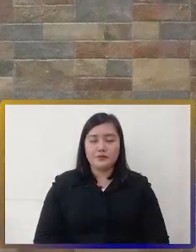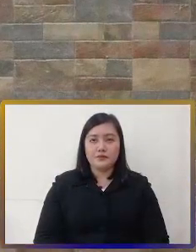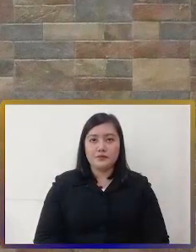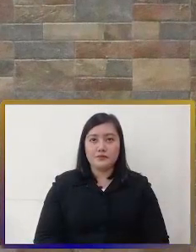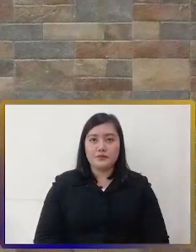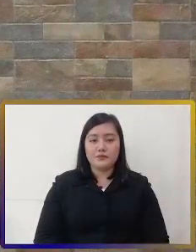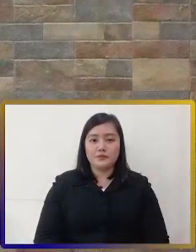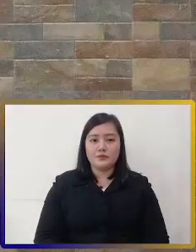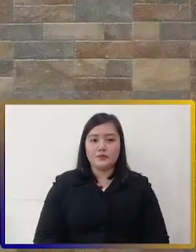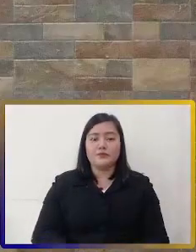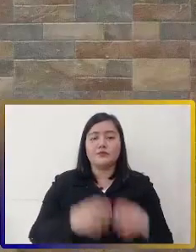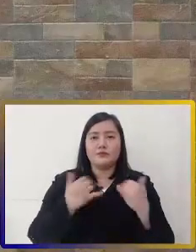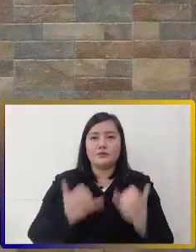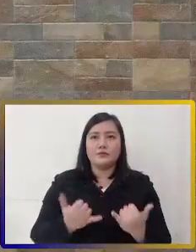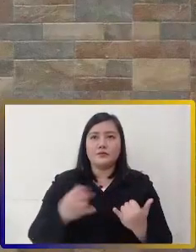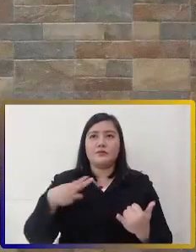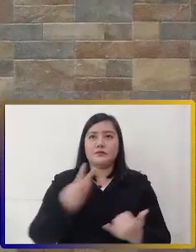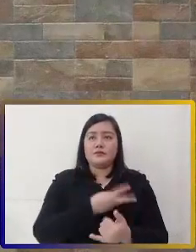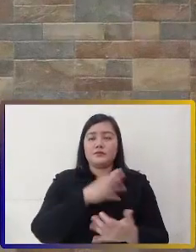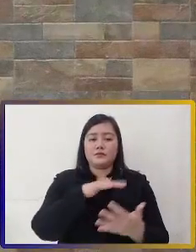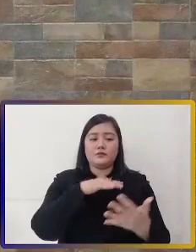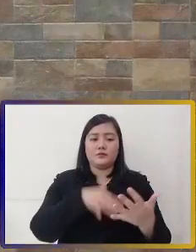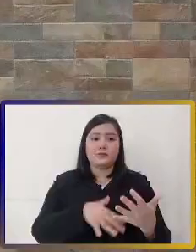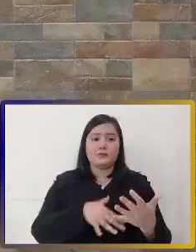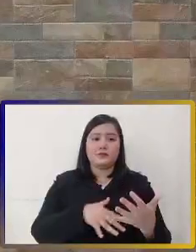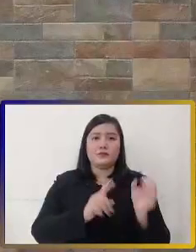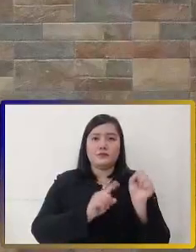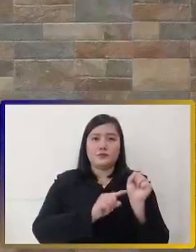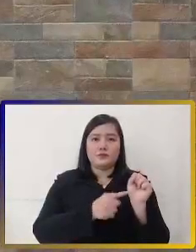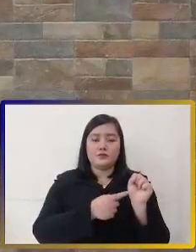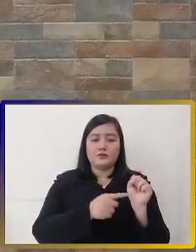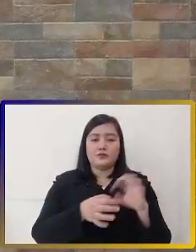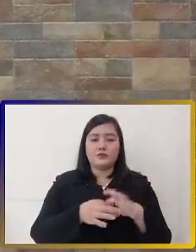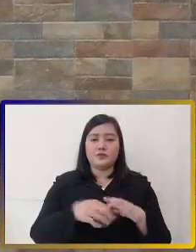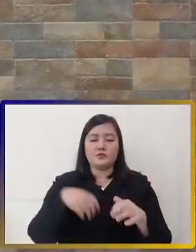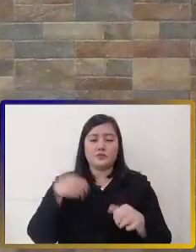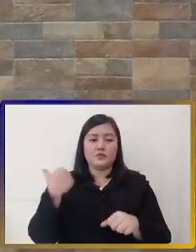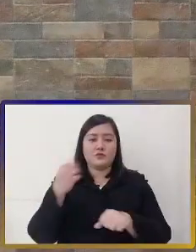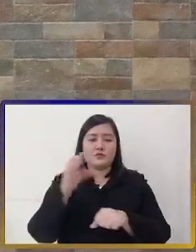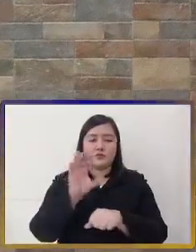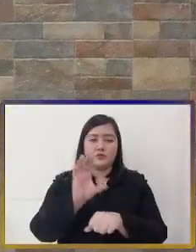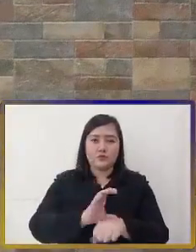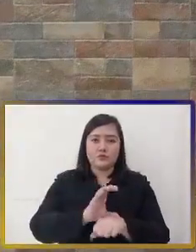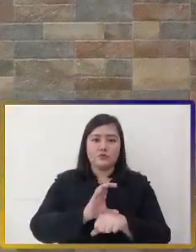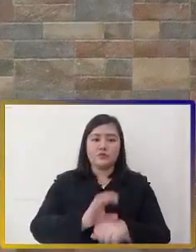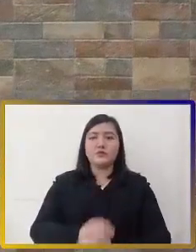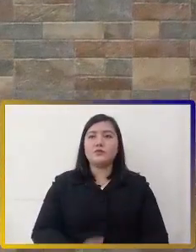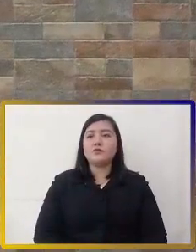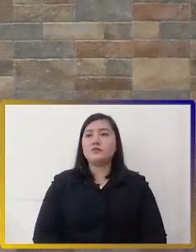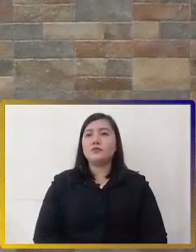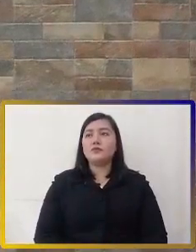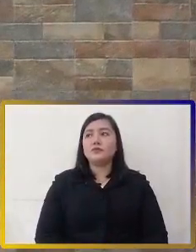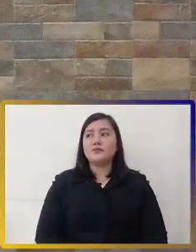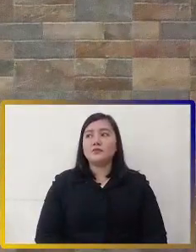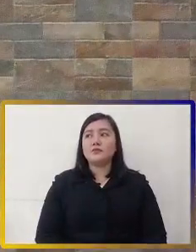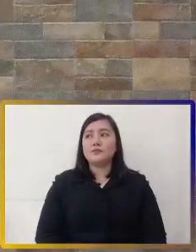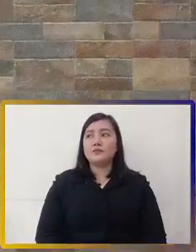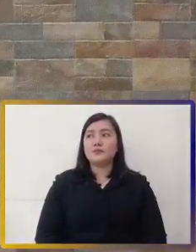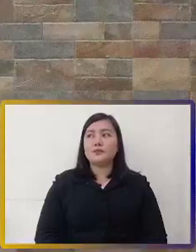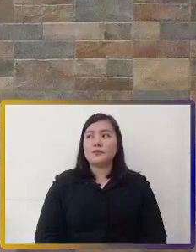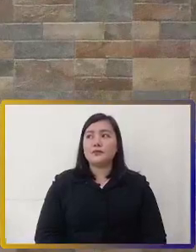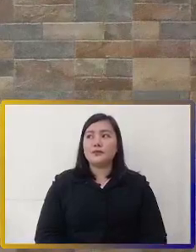various denominations na nag-i-exist po ngayon. Magfo-focus lamang po tayo, mga kapatid. Again, ulit ko po, hindi natin